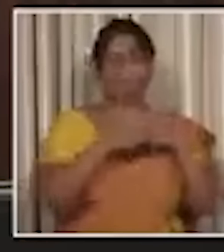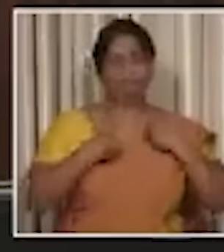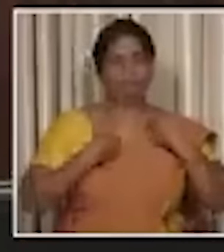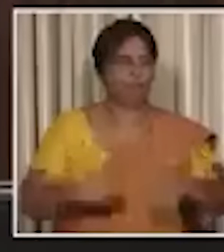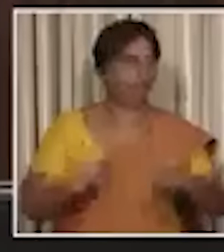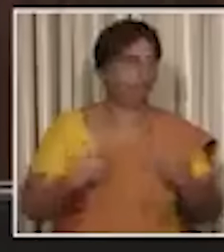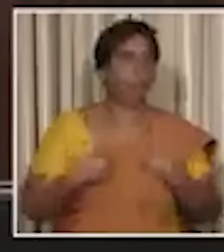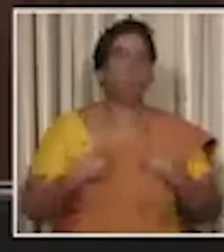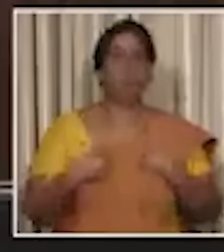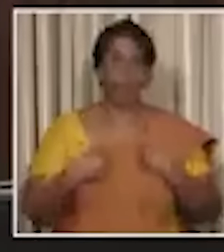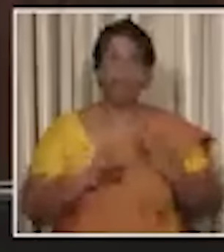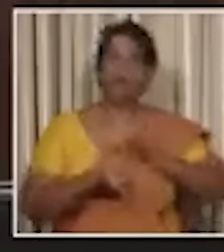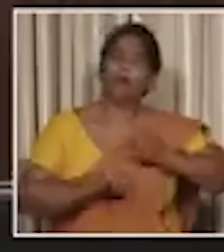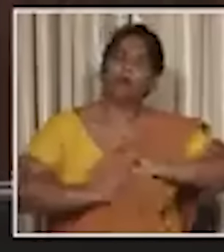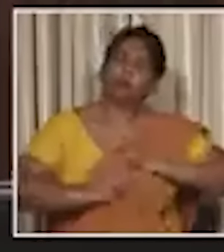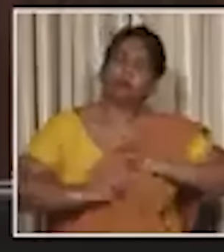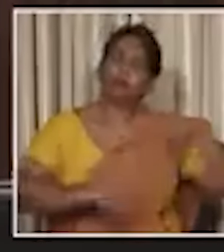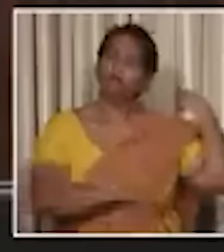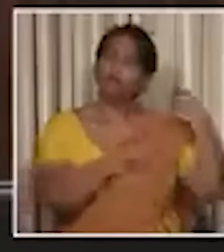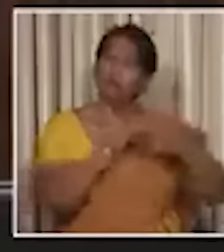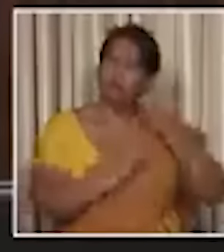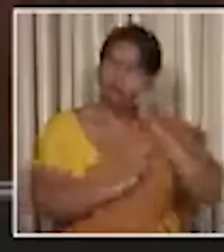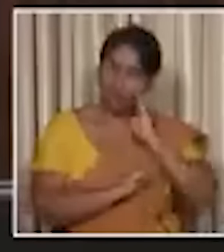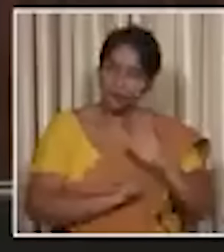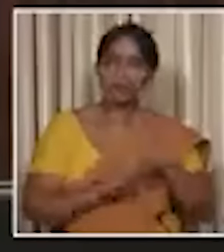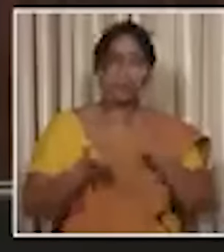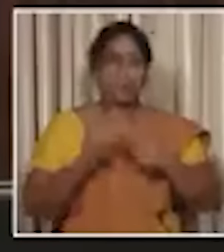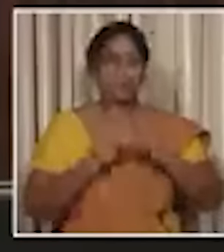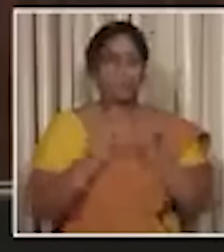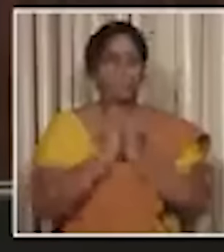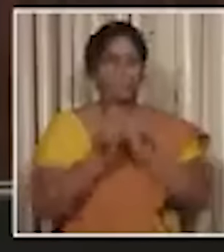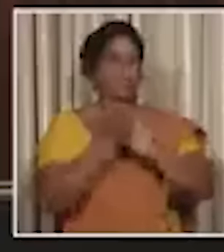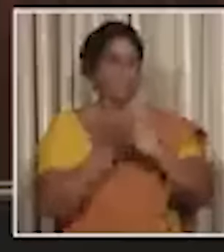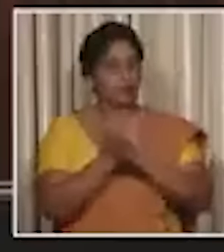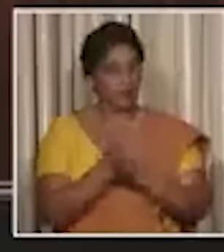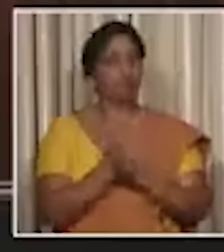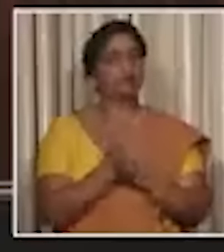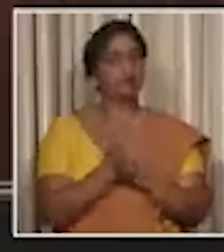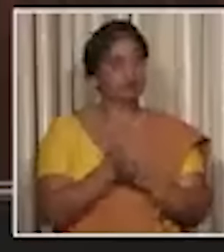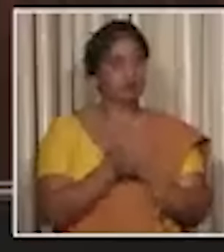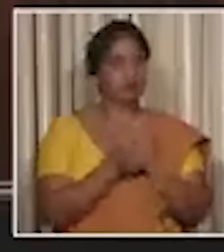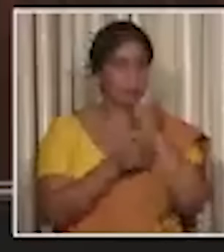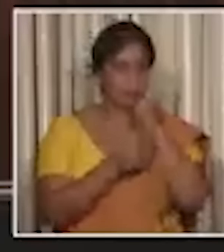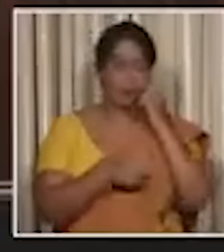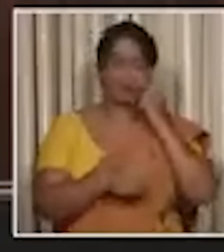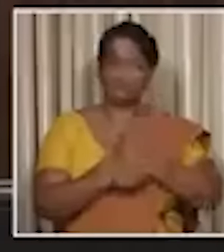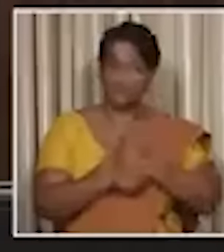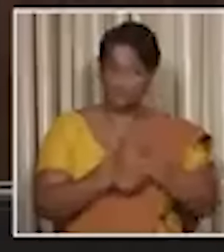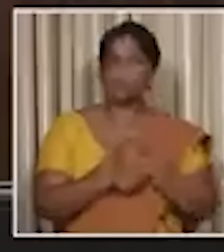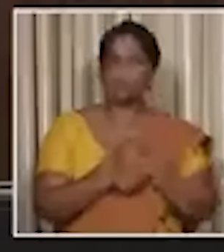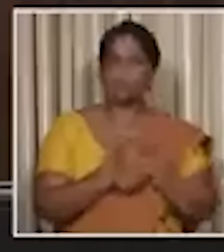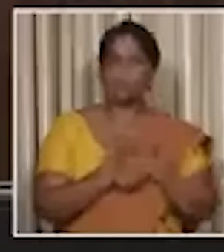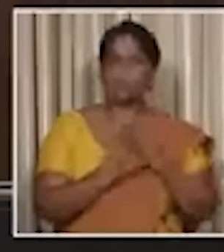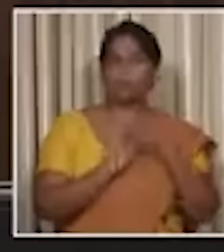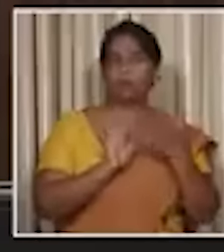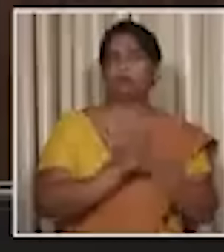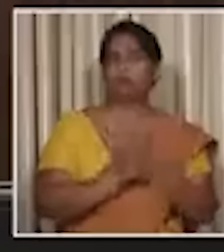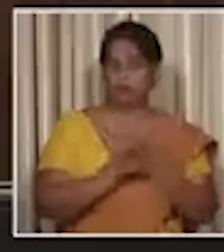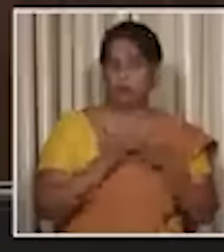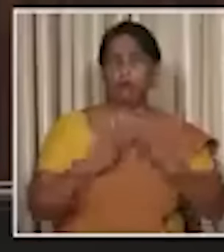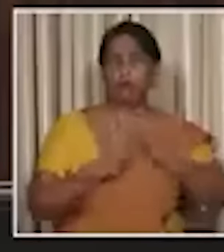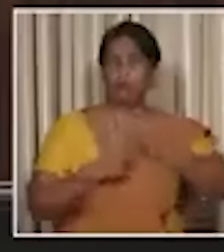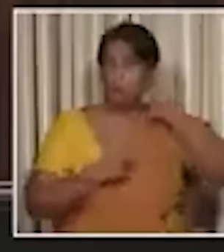பிள்ளைகளுடைய போசாக்கின்மை பிரச்சனை நிலவுகின்றது. அந்த போசாக்கின்மை நாங்கள் அறிவோம். அந்த சுகாதார பிரச்சனை மாத்திரமல்ல, எதிர்காலத்தில் ஒரு சமூக